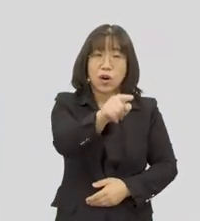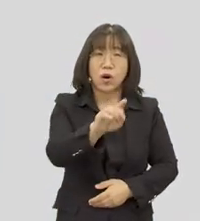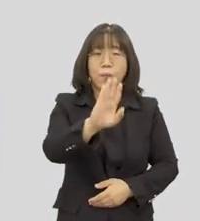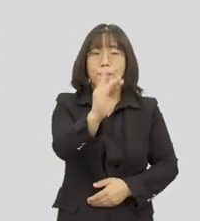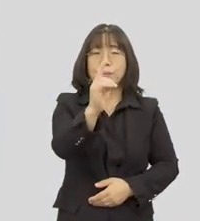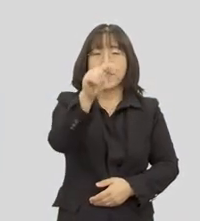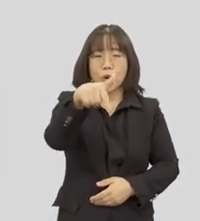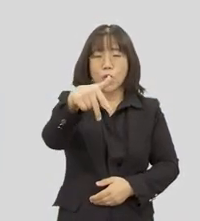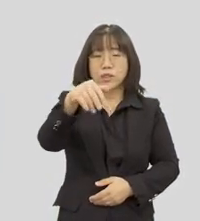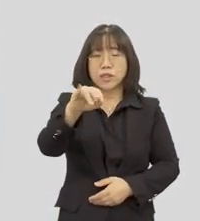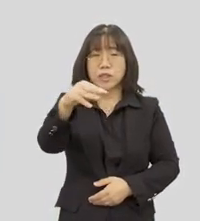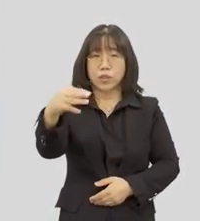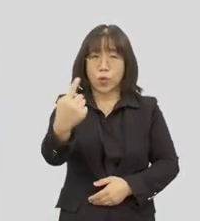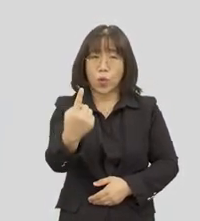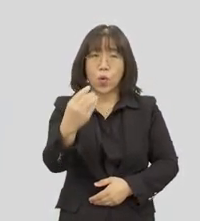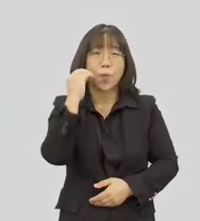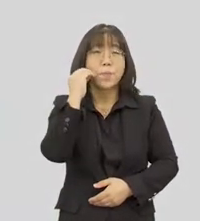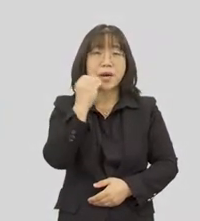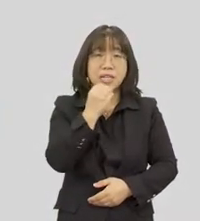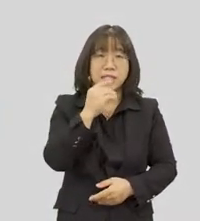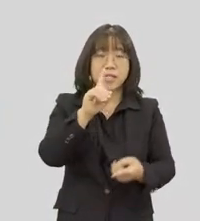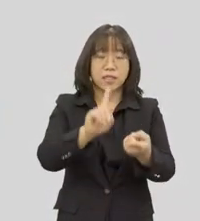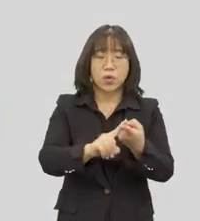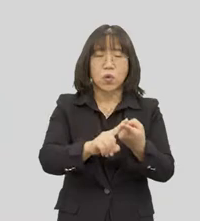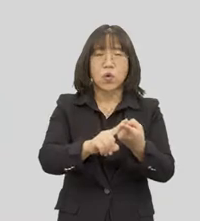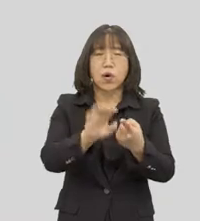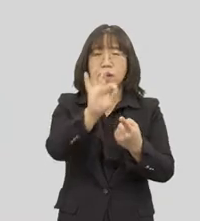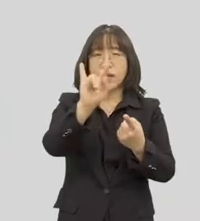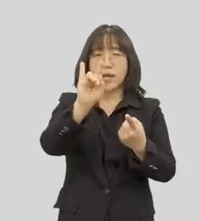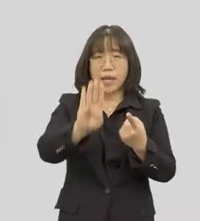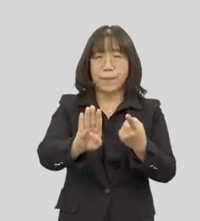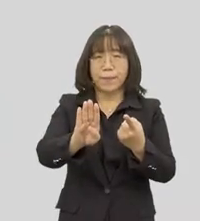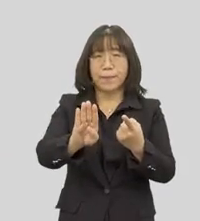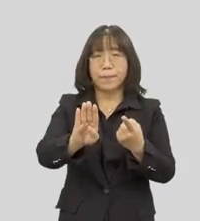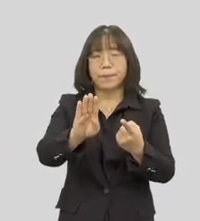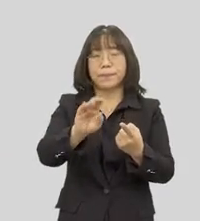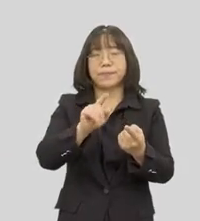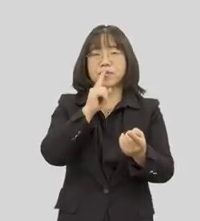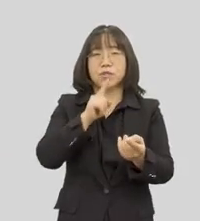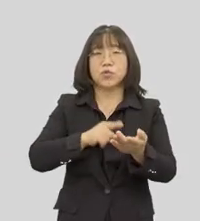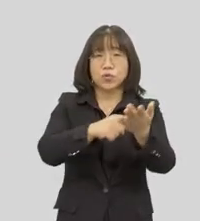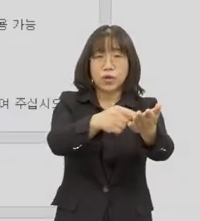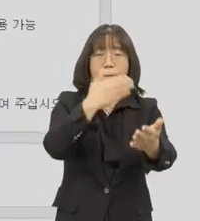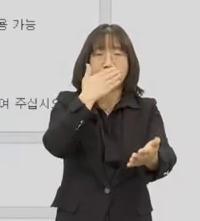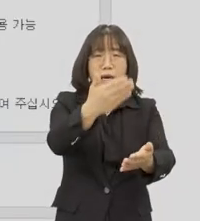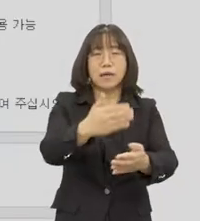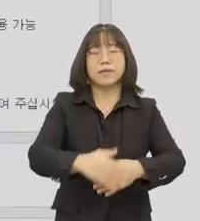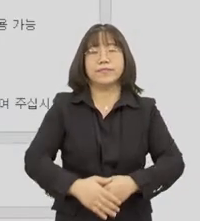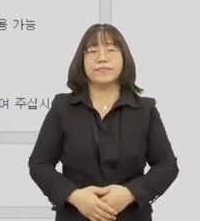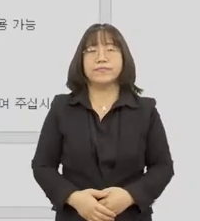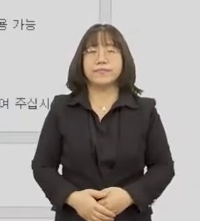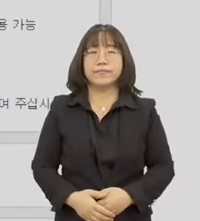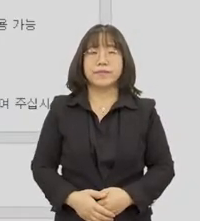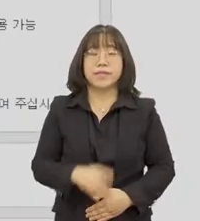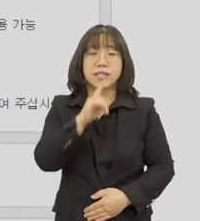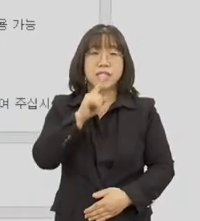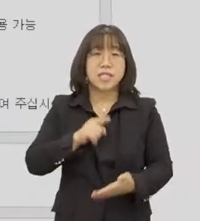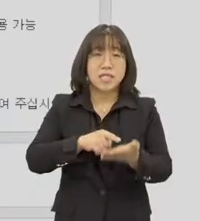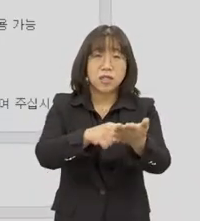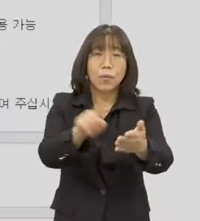신청은 복지로 홈페이지 또는 복지로 앱을 통해 여성 생리대 바우처 지원 코너를 이용하면